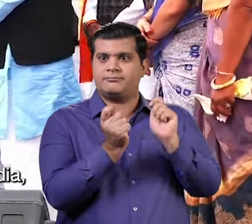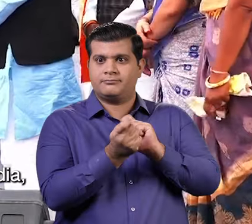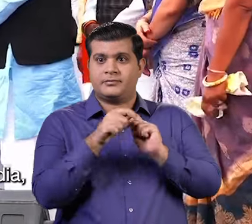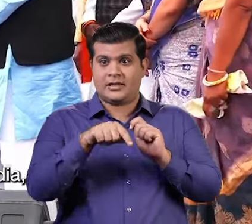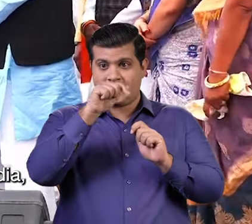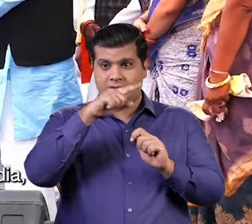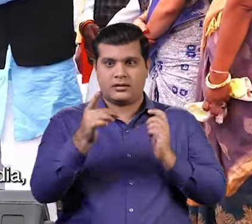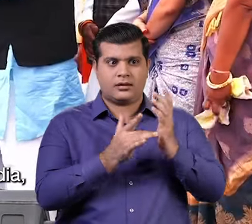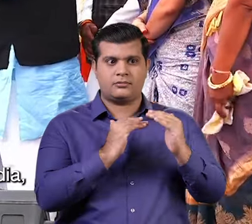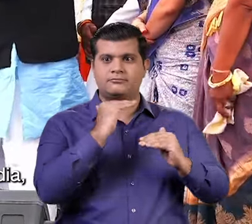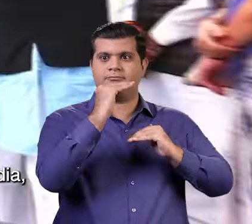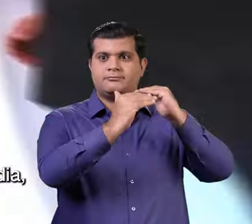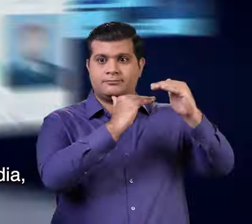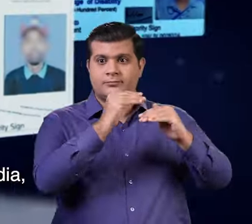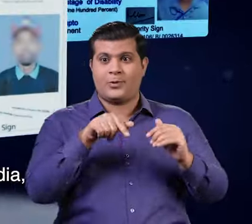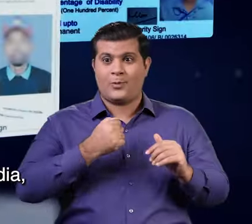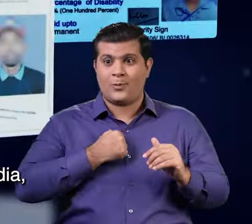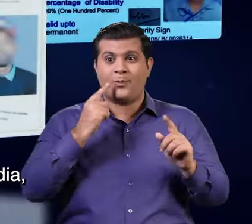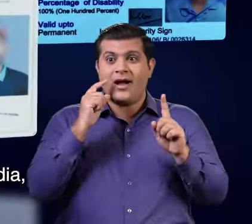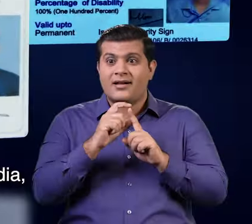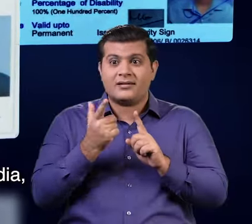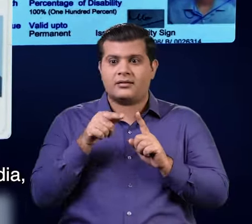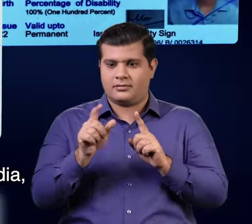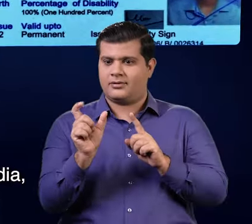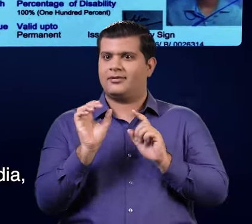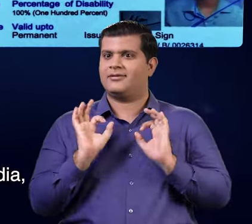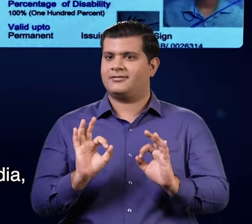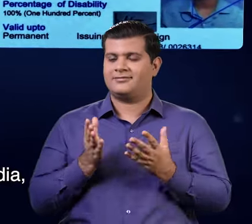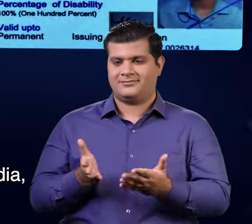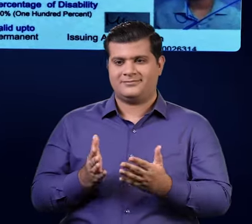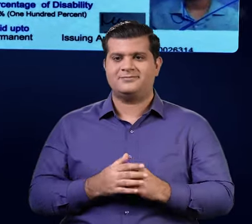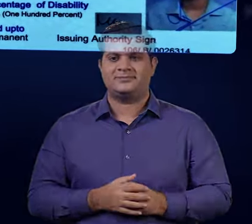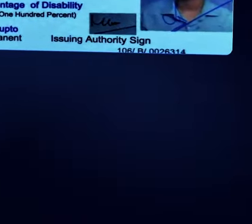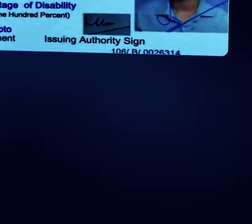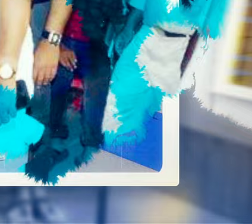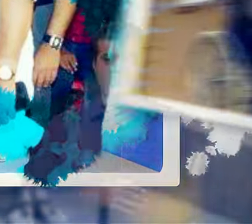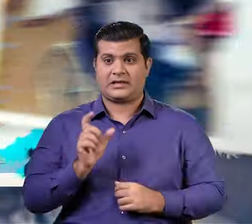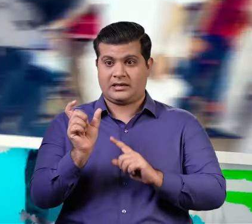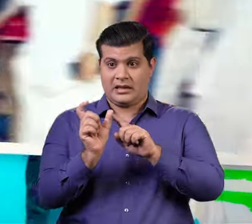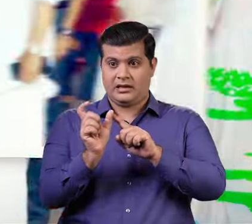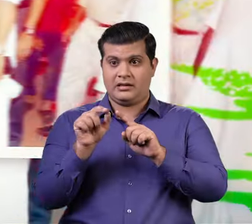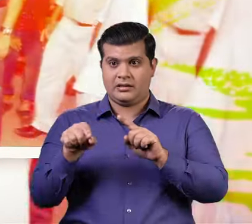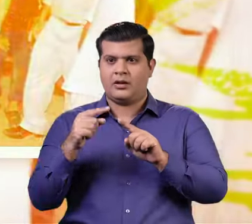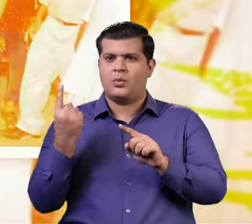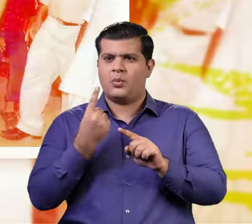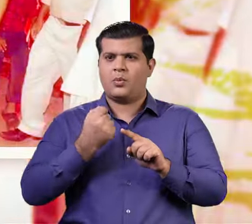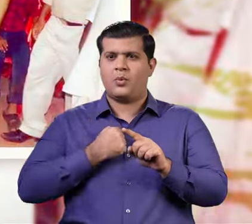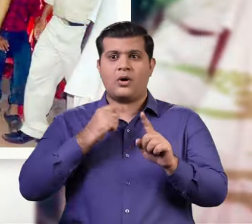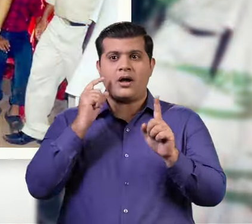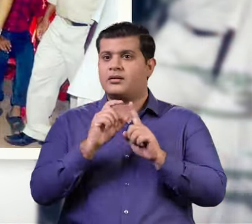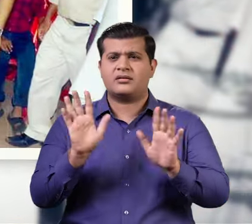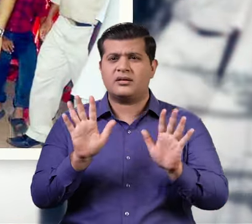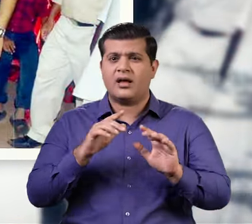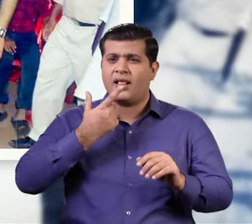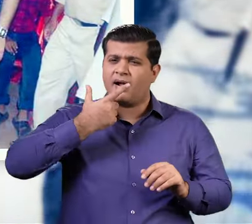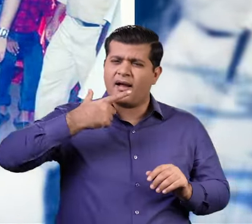इस नए डिजिटल भारत में मेरी डिजिटल पहचान है ये कार्ड। ये कार्ड न केवल मेरी पहचान